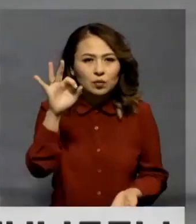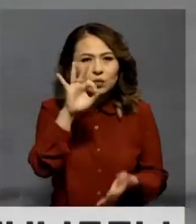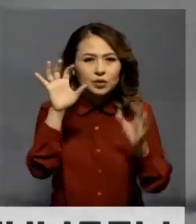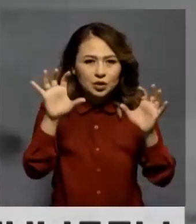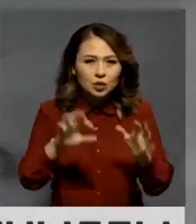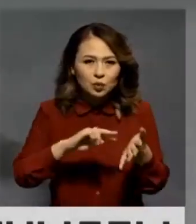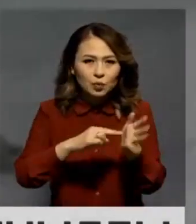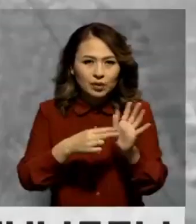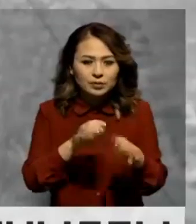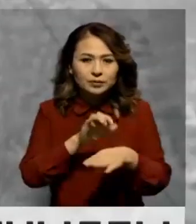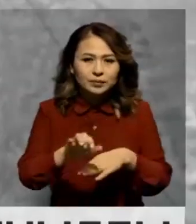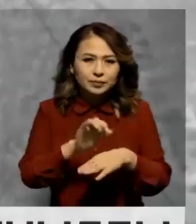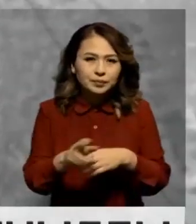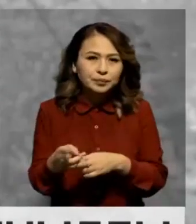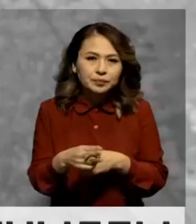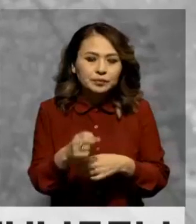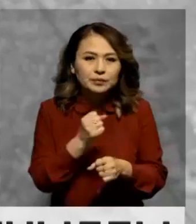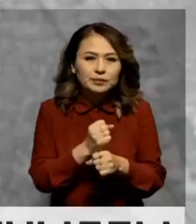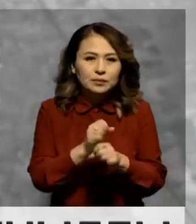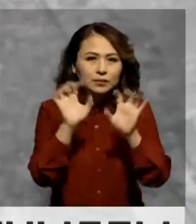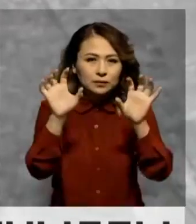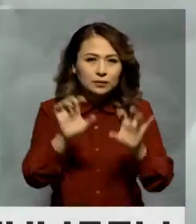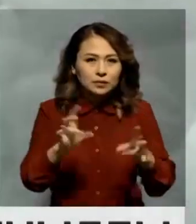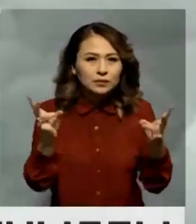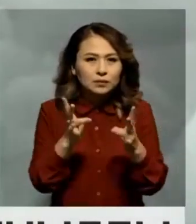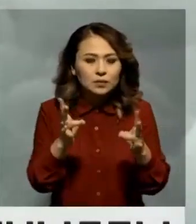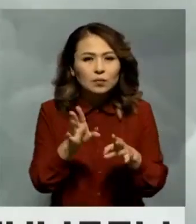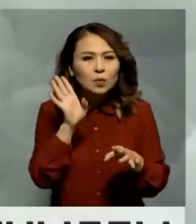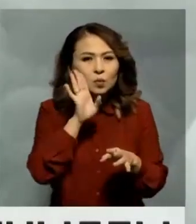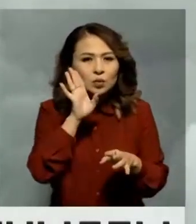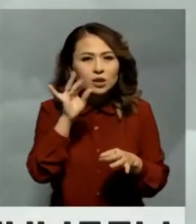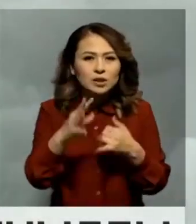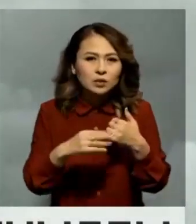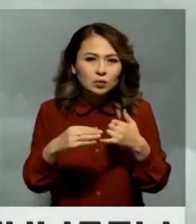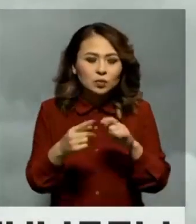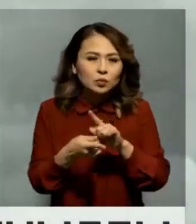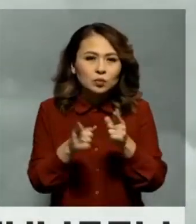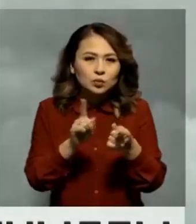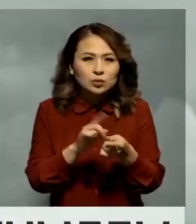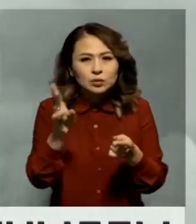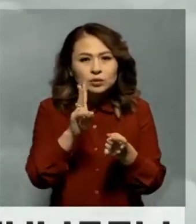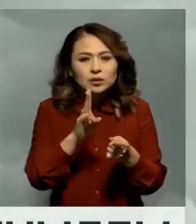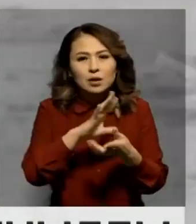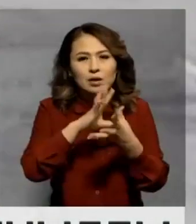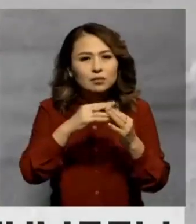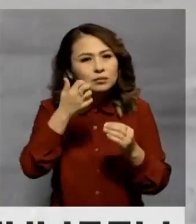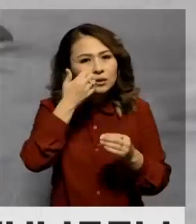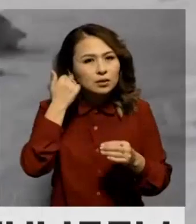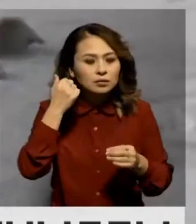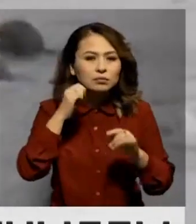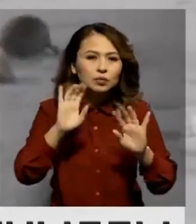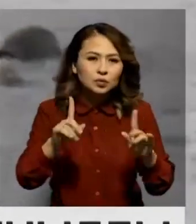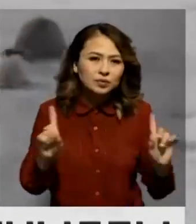жобасын қабылдап, балық шаруашылығының заңнамалық базасын жетілдіру керек. Су және жер кодекстеріне өзгертулер мен түзетулер енгізу арқылы ғана